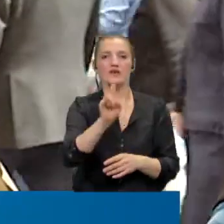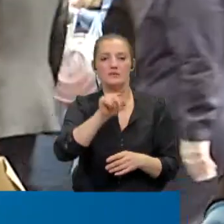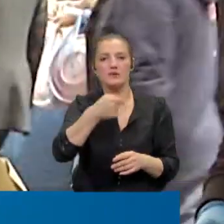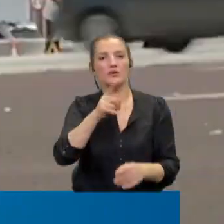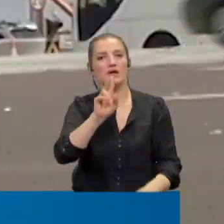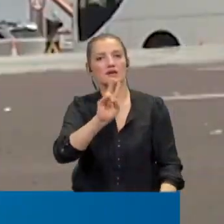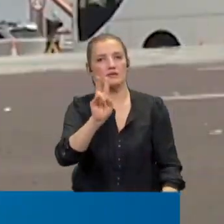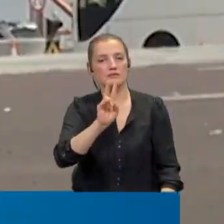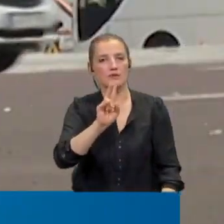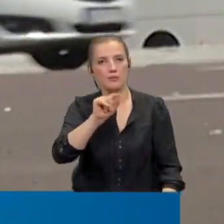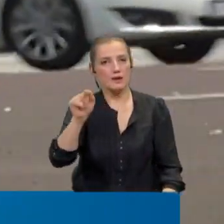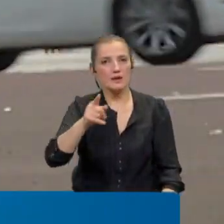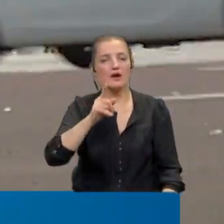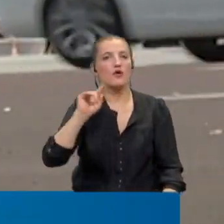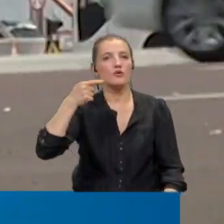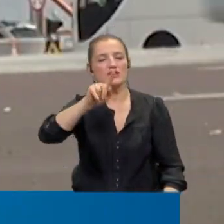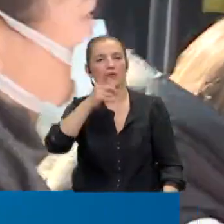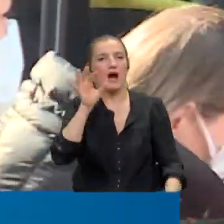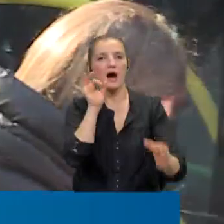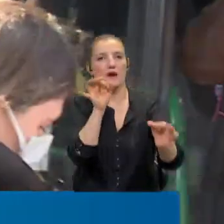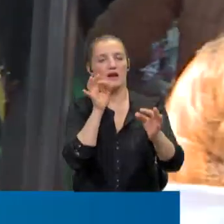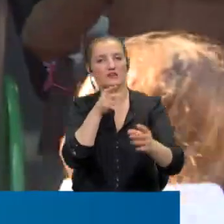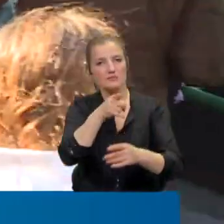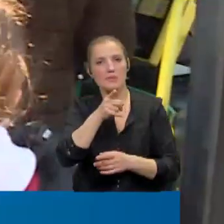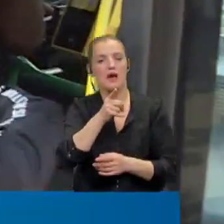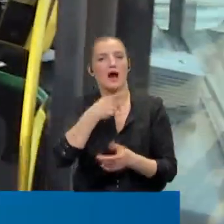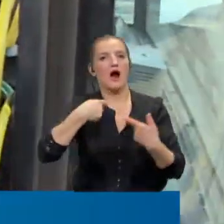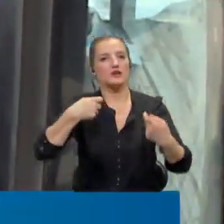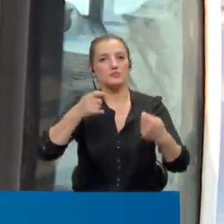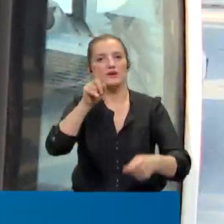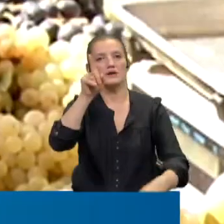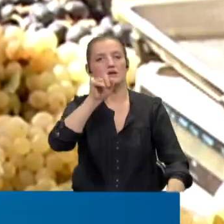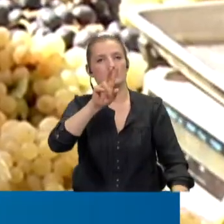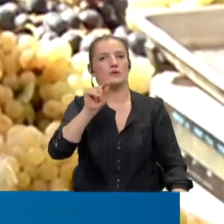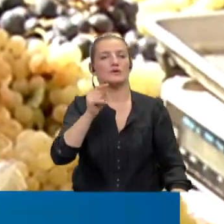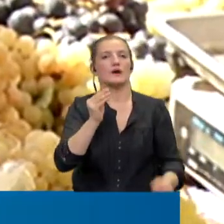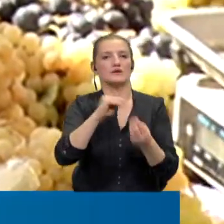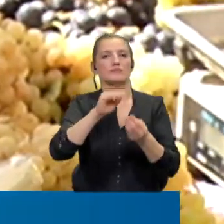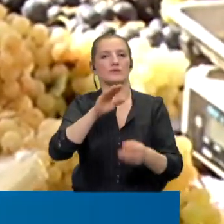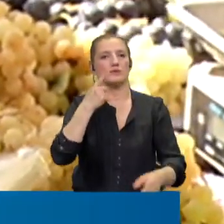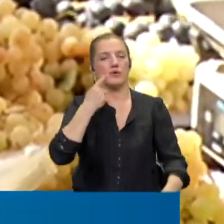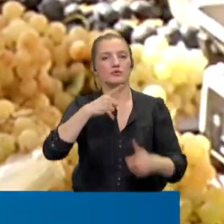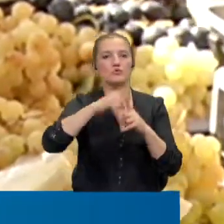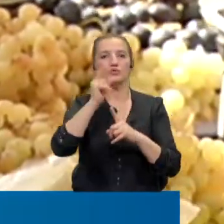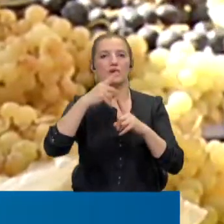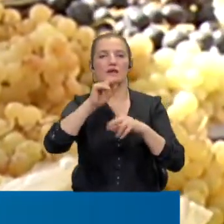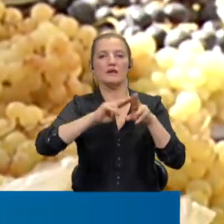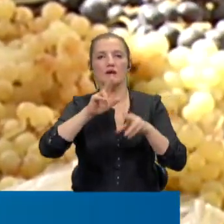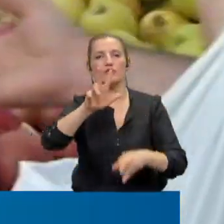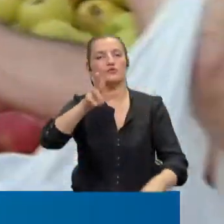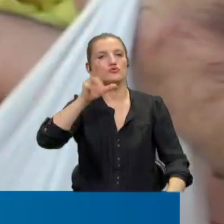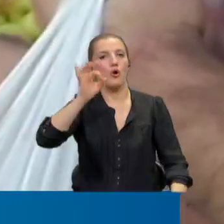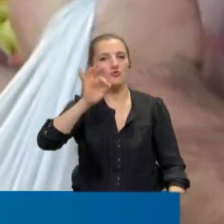yirmi virgül 11 Ulaştırma ve haberleşme harcamalarında yüzde 6,29 artış görüldü Türk'ü enflasyon oranını 3 Ocak